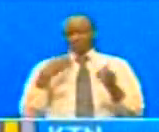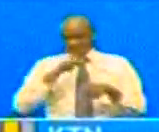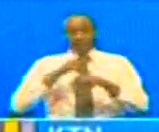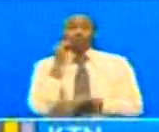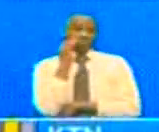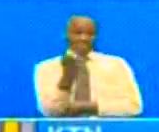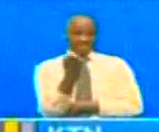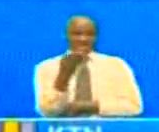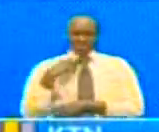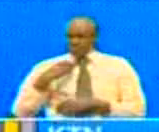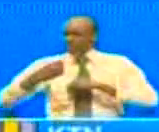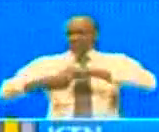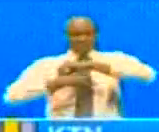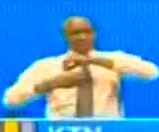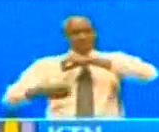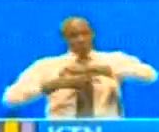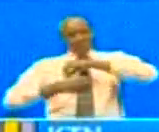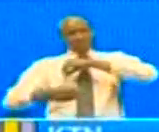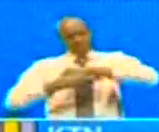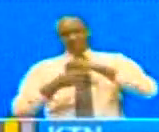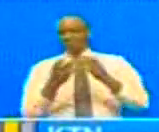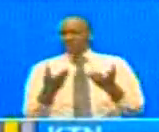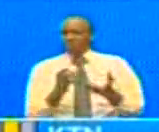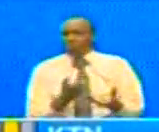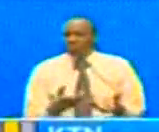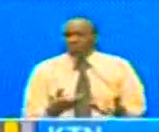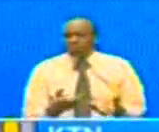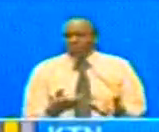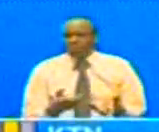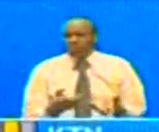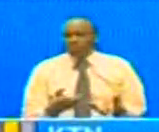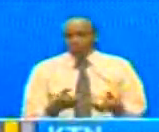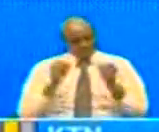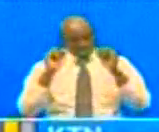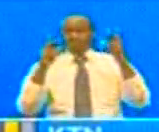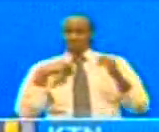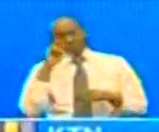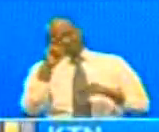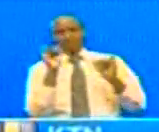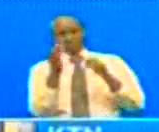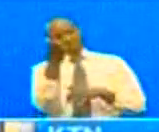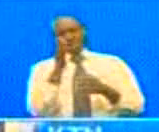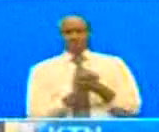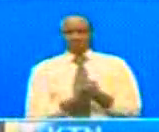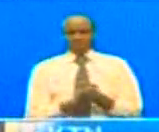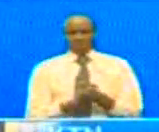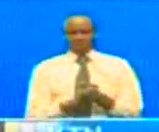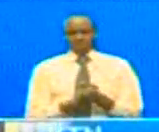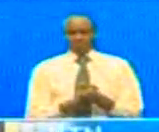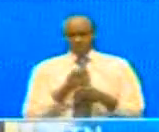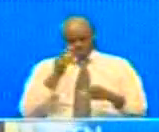nyumbani. Kaelezea kuwa umeangalia taarifa habari, kambia la. Basi saa tatu nikiangalia, ndio naona jina